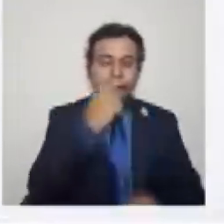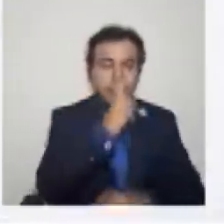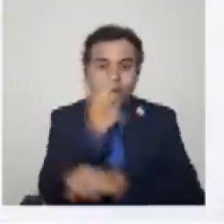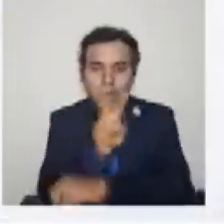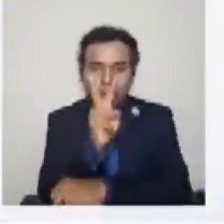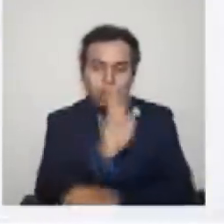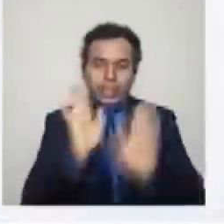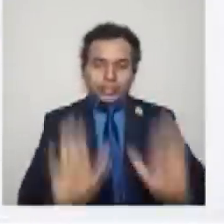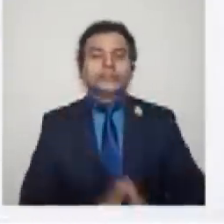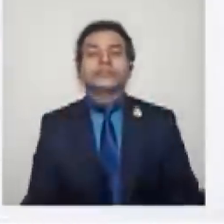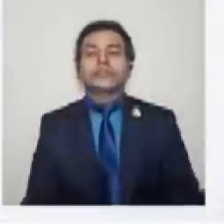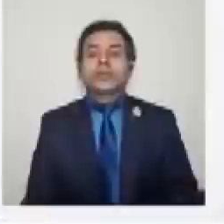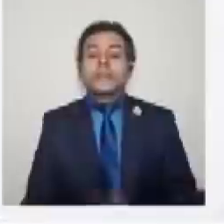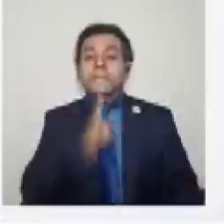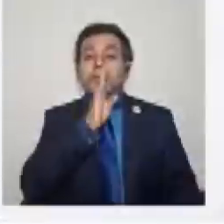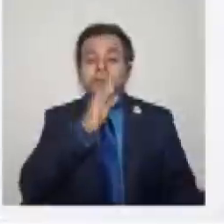63,205 জন।